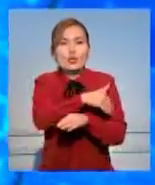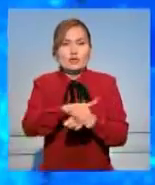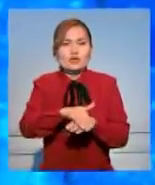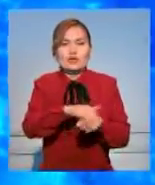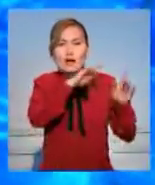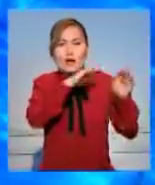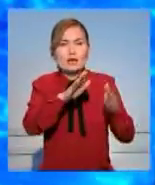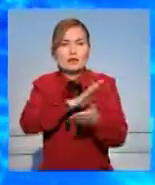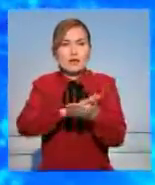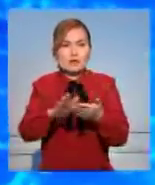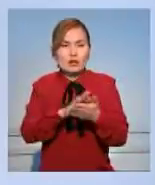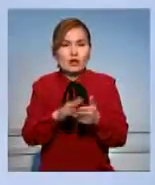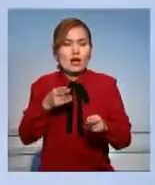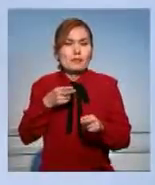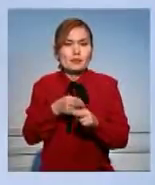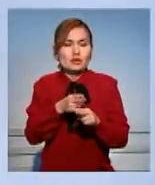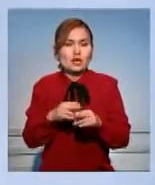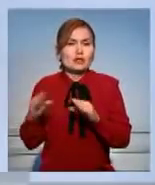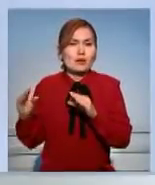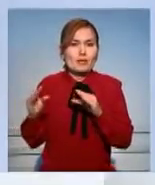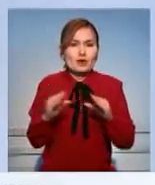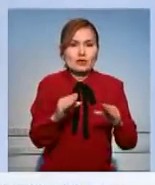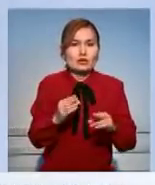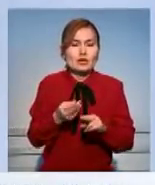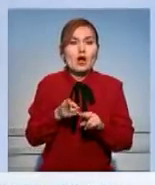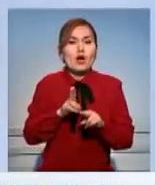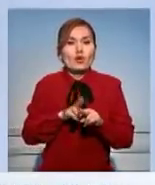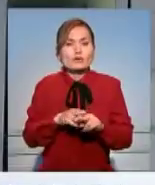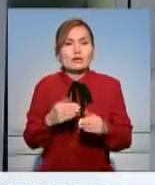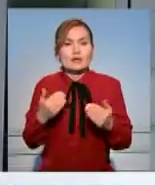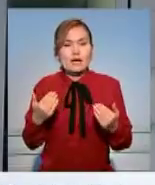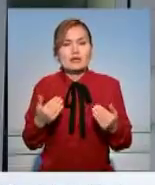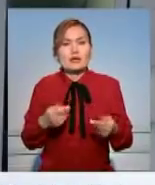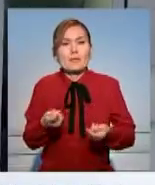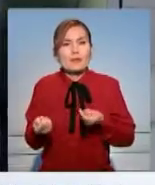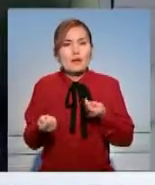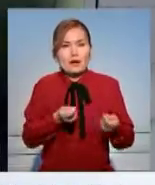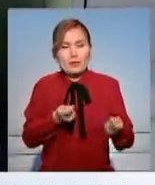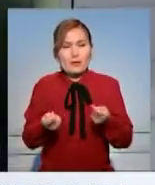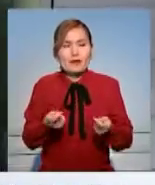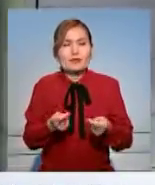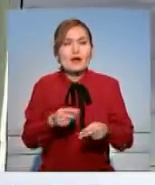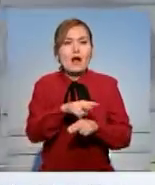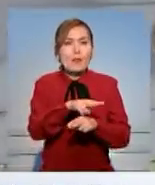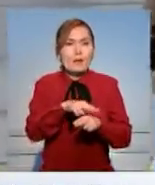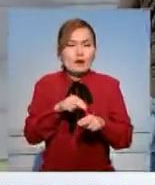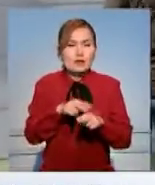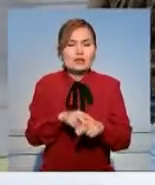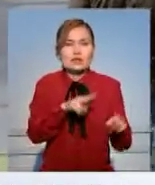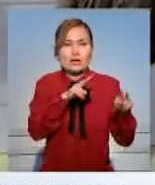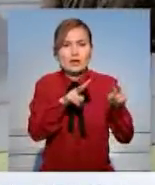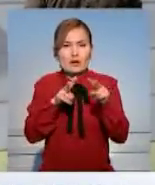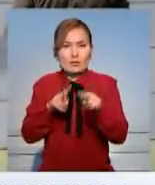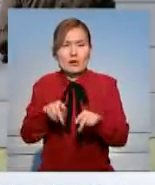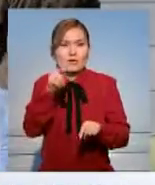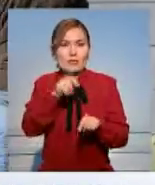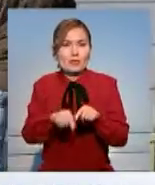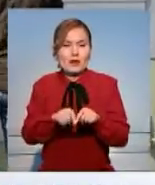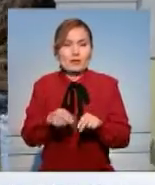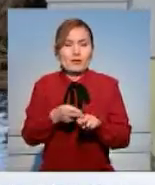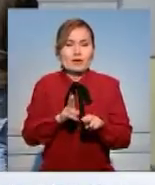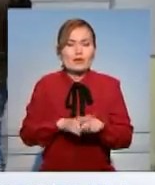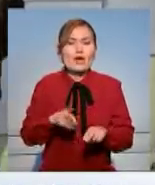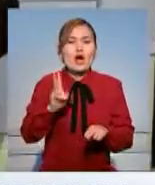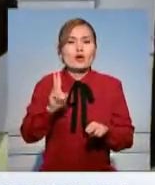жұмысына кедергі. Одан бөлек шахардың келбетін бұзып тұр дейді мамандар. Сондықтан жергілікті билік осындай қадамға баруға мәжбүр болған. Заңсыз